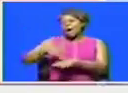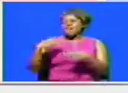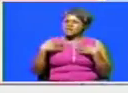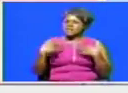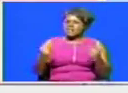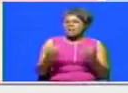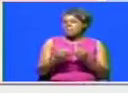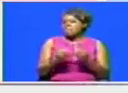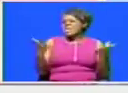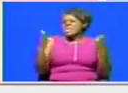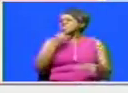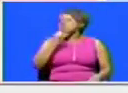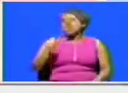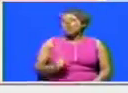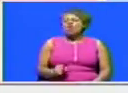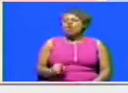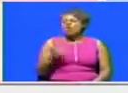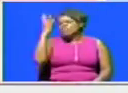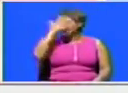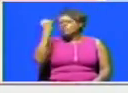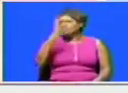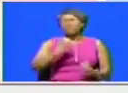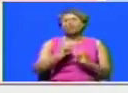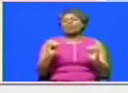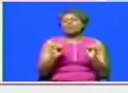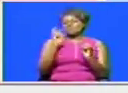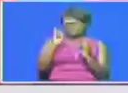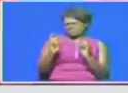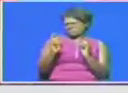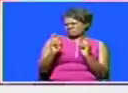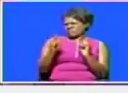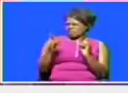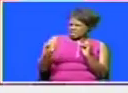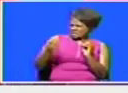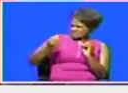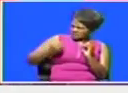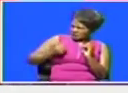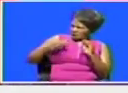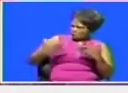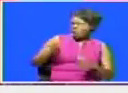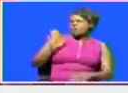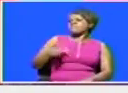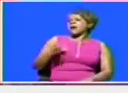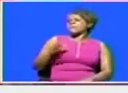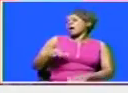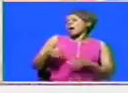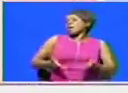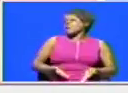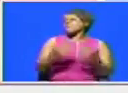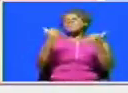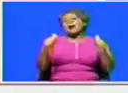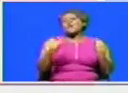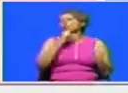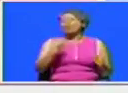wengine mmezeeka, hauna nuru kwa uso. Mtu akuangalia hivi anashindwa, huu ni msichana ama ni mama? Wengine hata mjazaa, mshazeeka